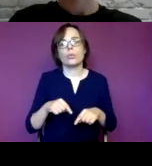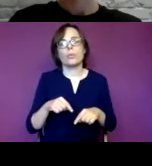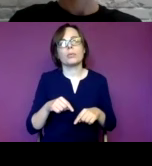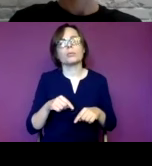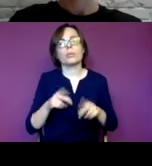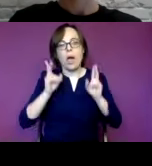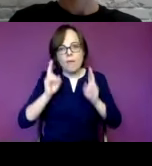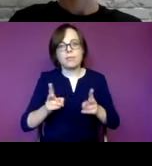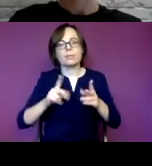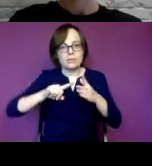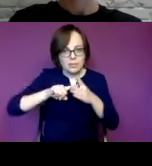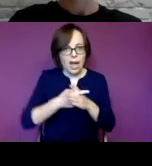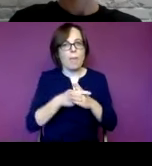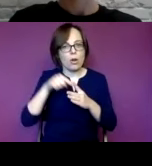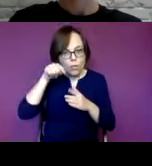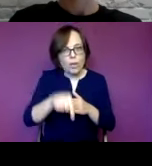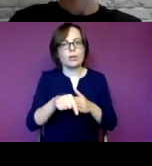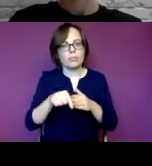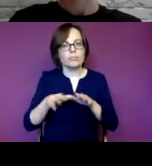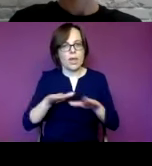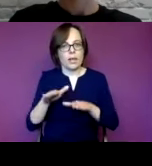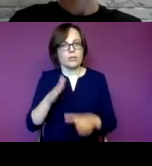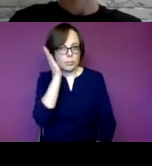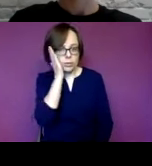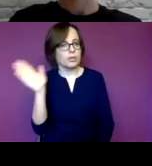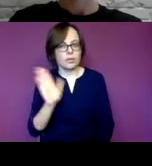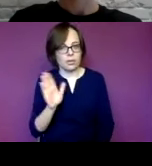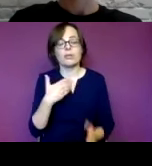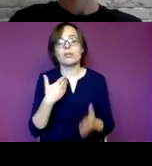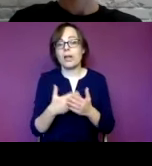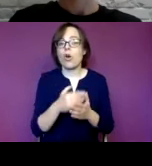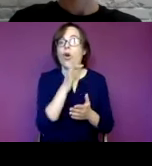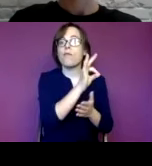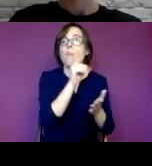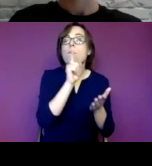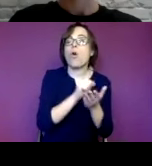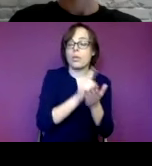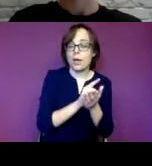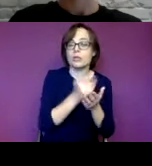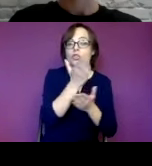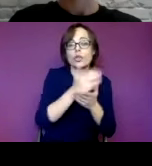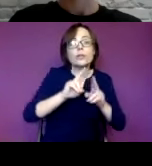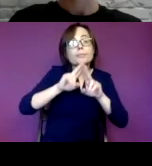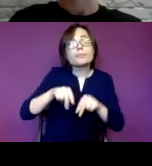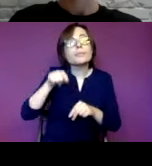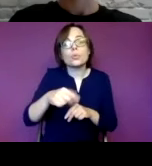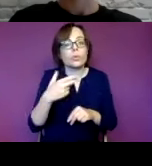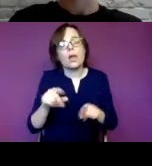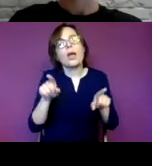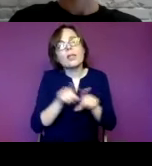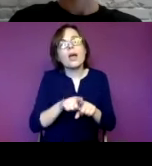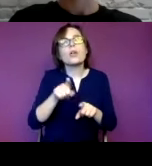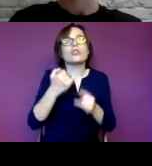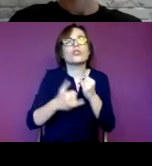z tym nie idą ich lokalne podatki, nie idą tam oraz nie podejmują decyzji, nie głosują w lokalnych wyborach, nie podejmują